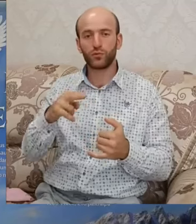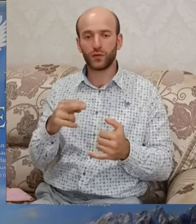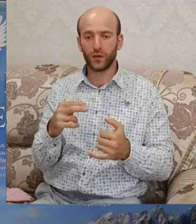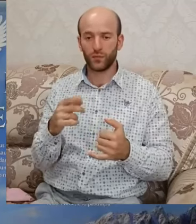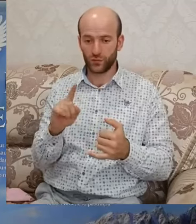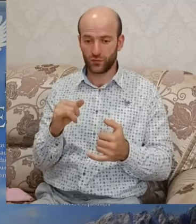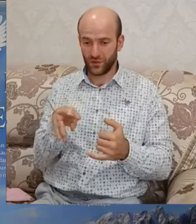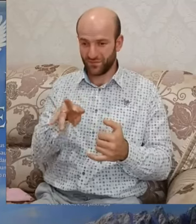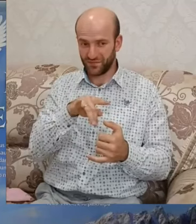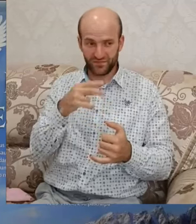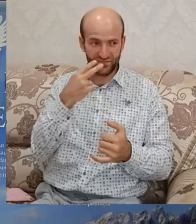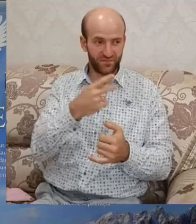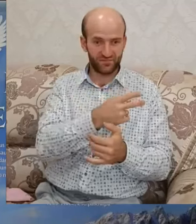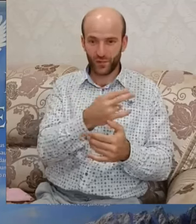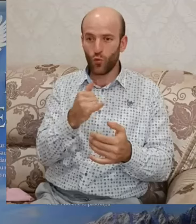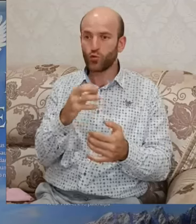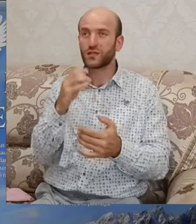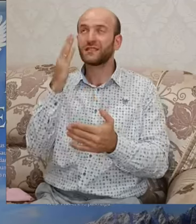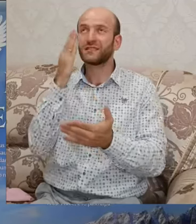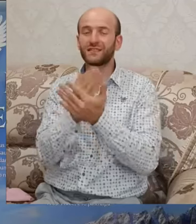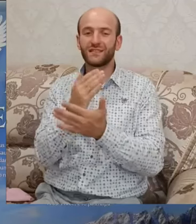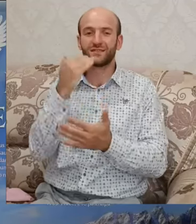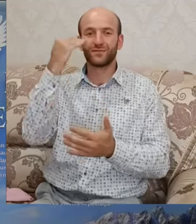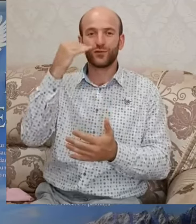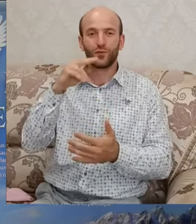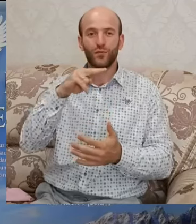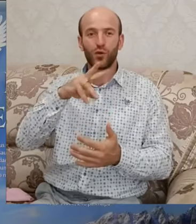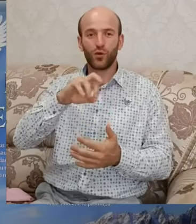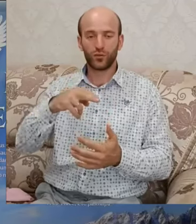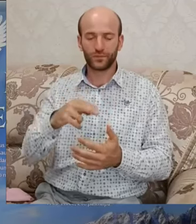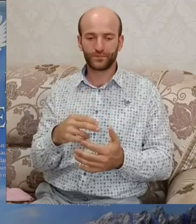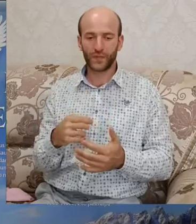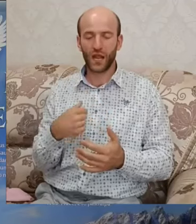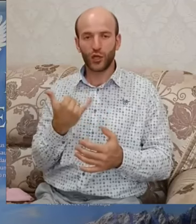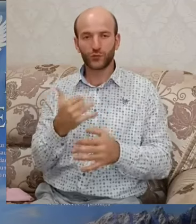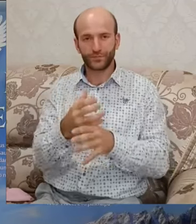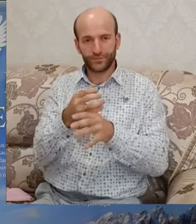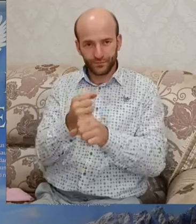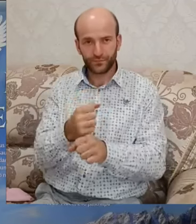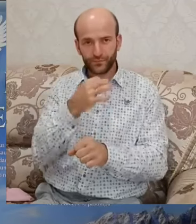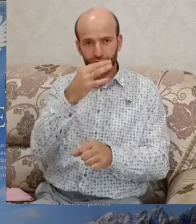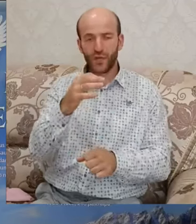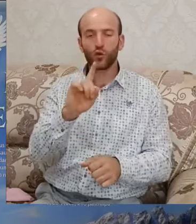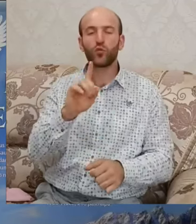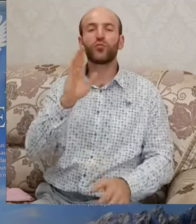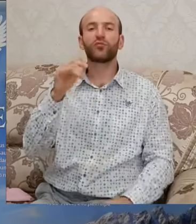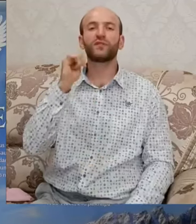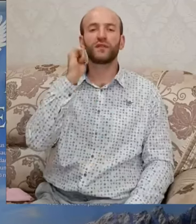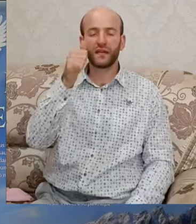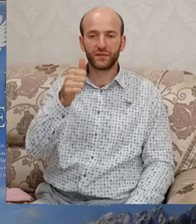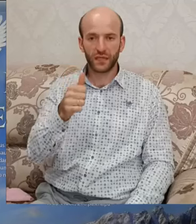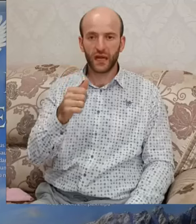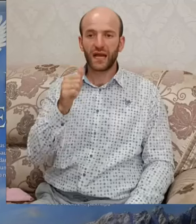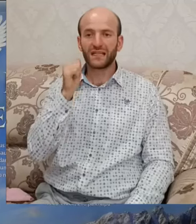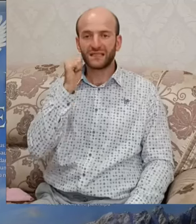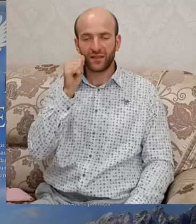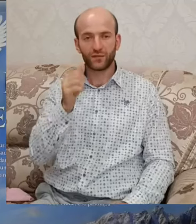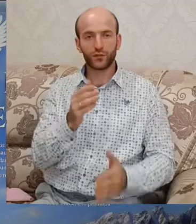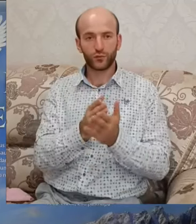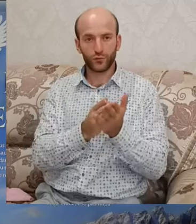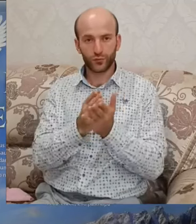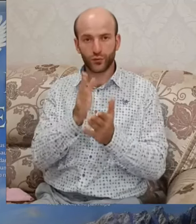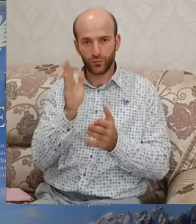trumpas kelbimas dėl rydienos. Так, короткое сообщение рytoj, насчет завтра. Тарнаймас 11 valandą. Завтра служение в 11